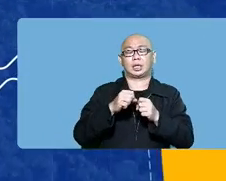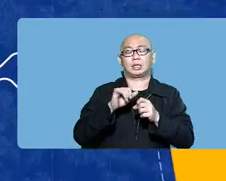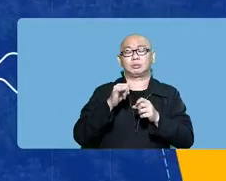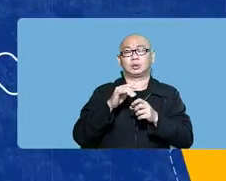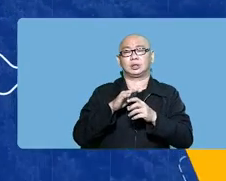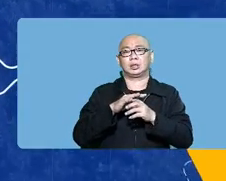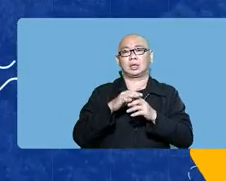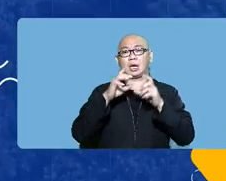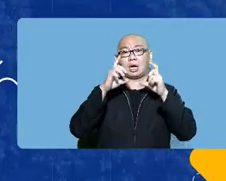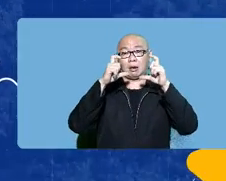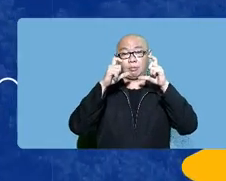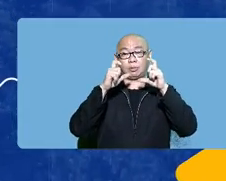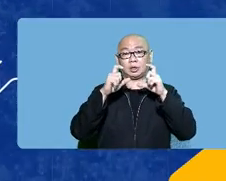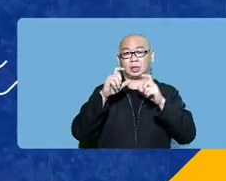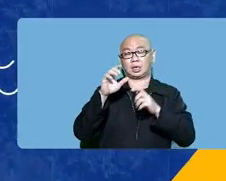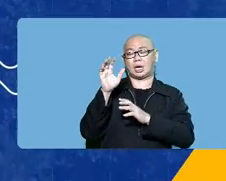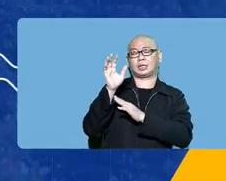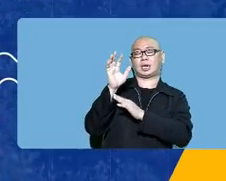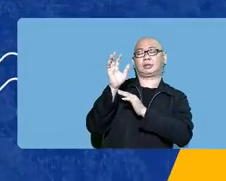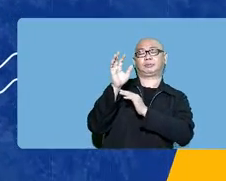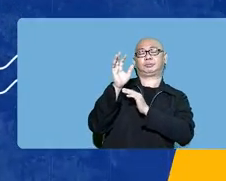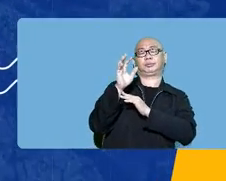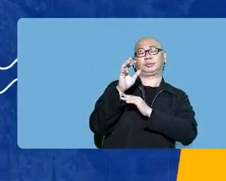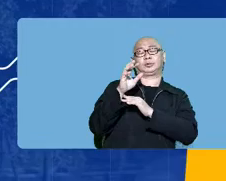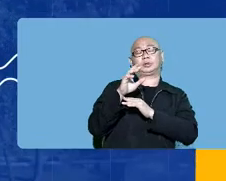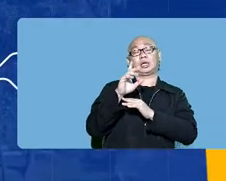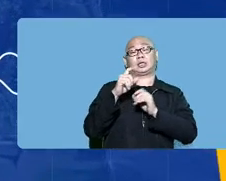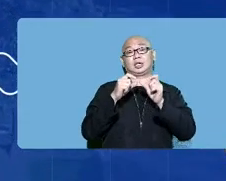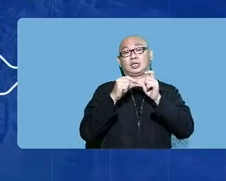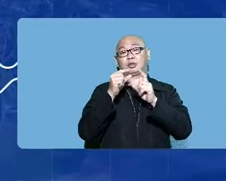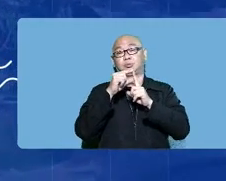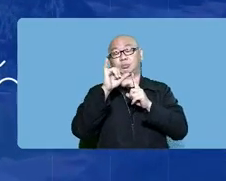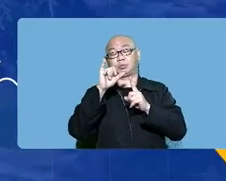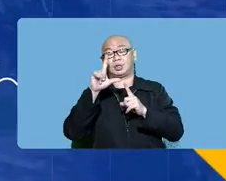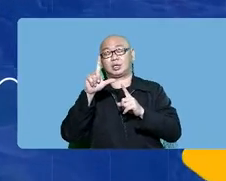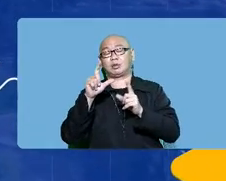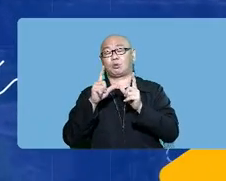sebelah kanan itu, dan nanti spillway-nya